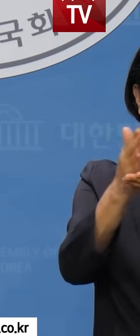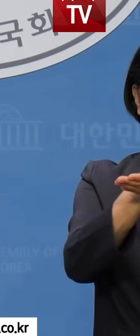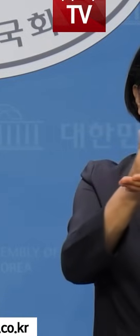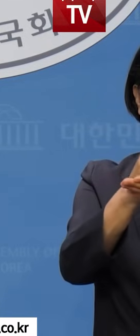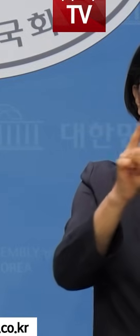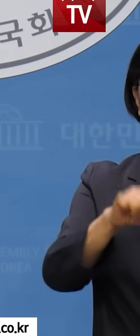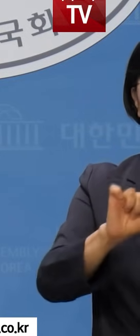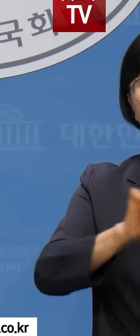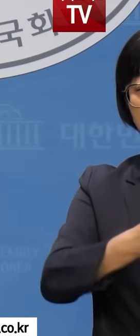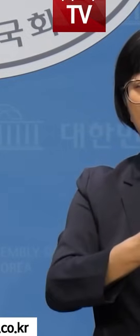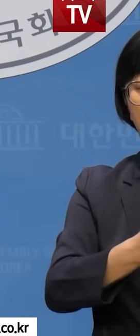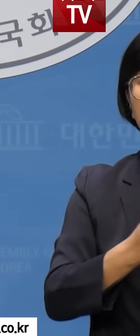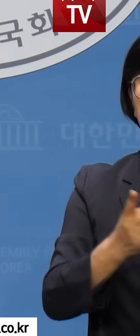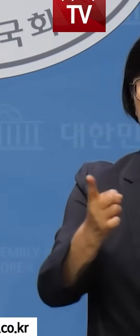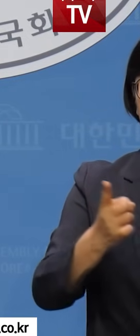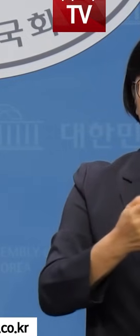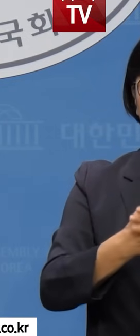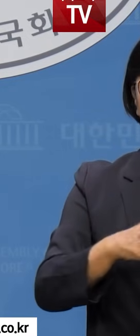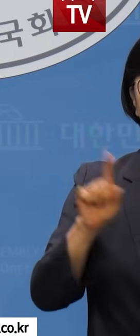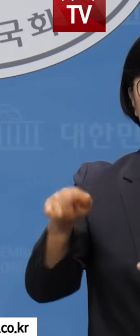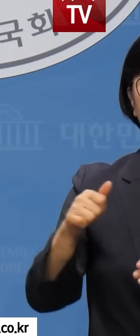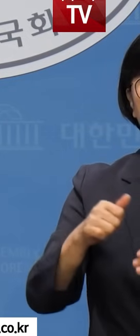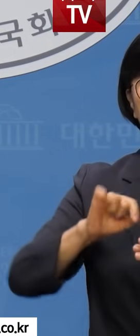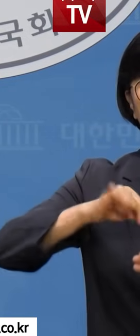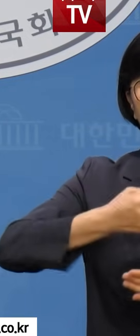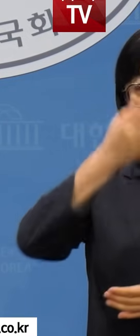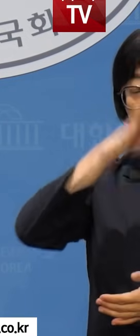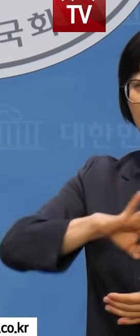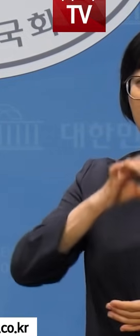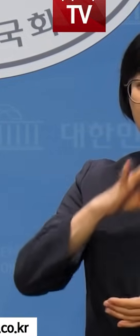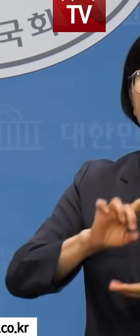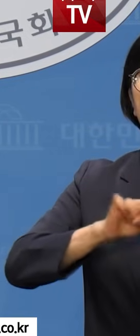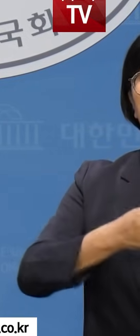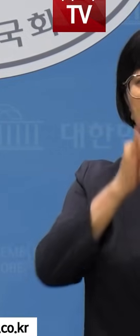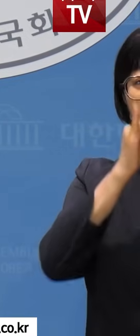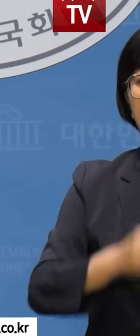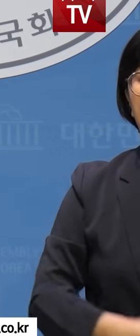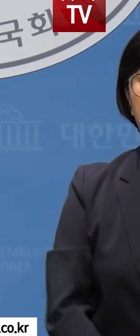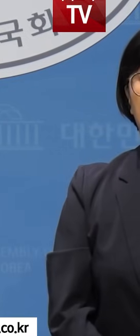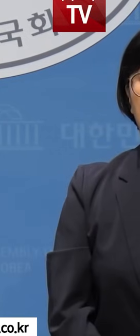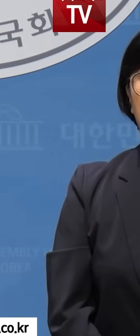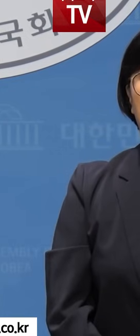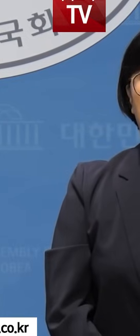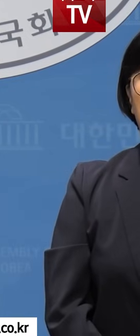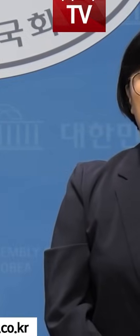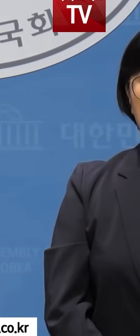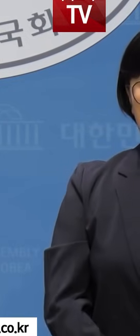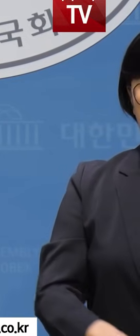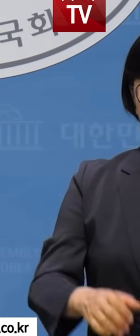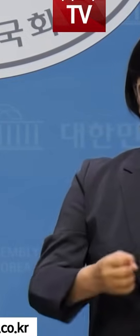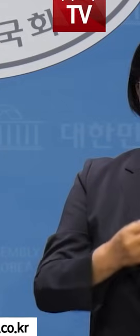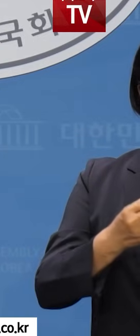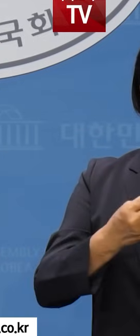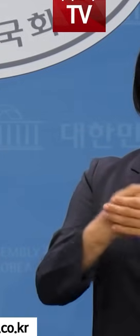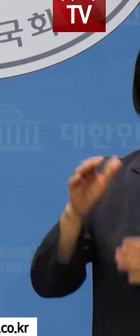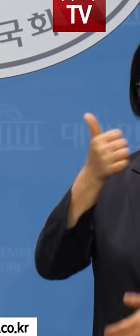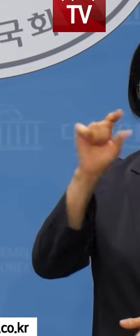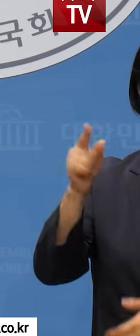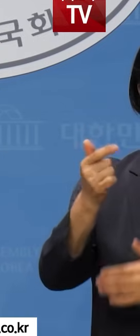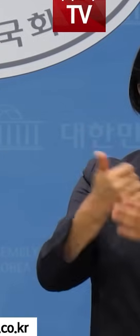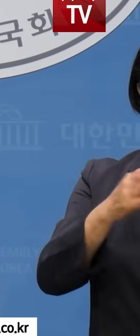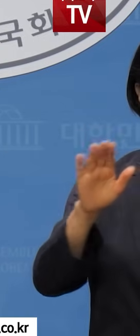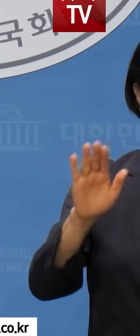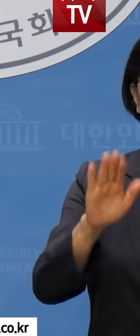사실 공표조차도 편파적으로 발표했습니다. 이처럼 피고발인 한동훈이